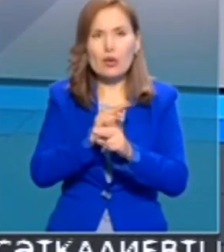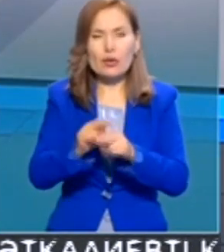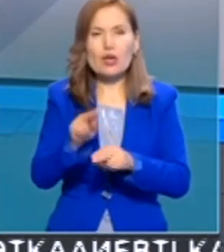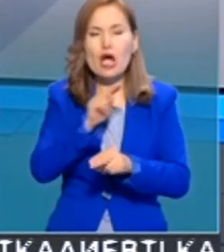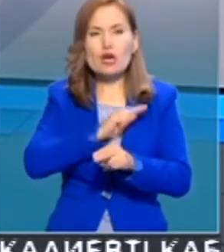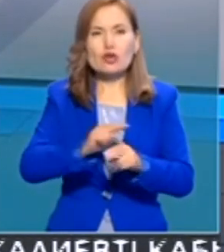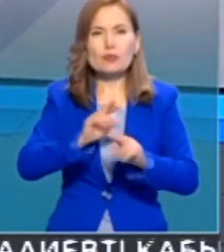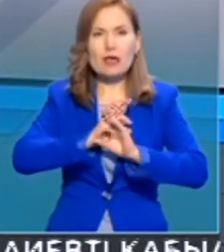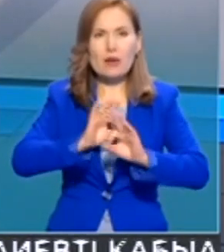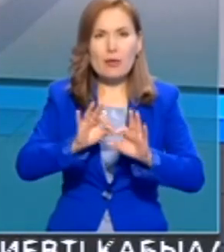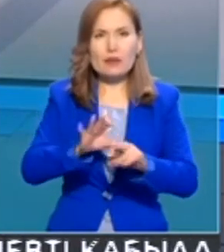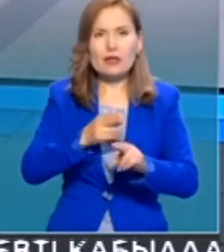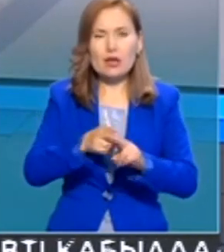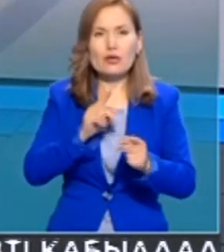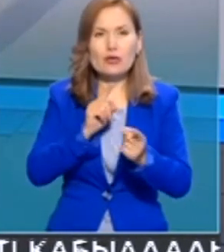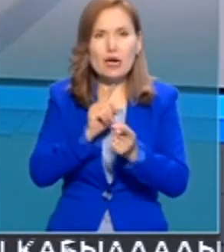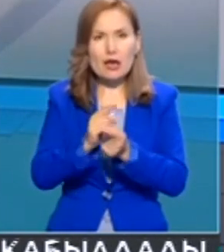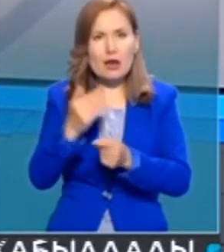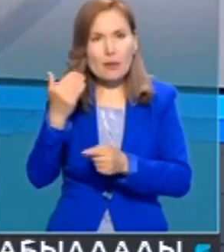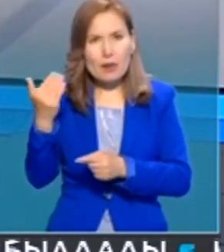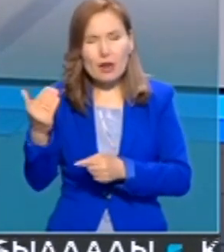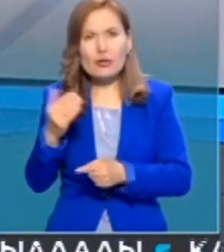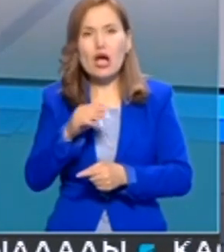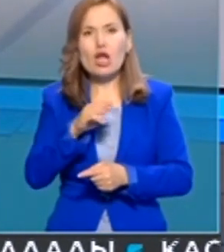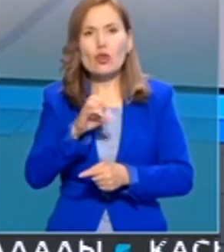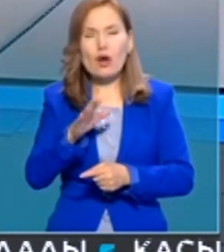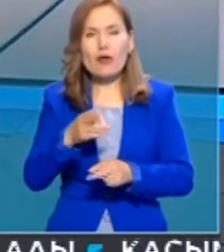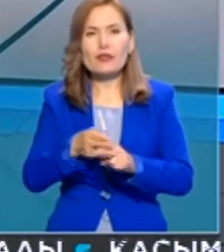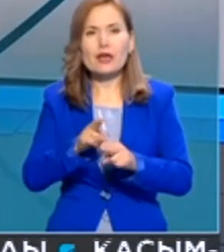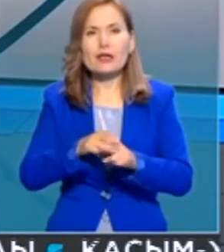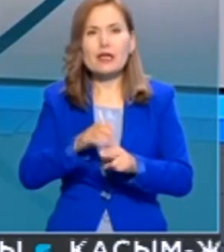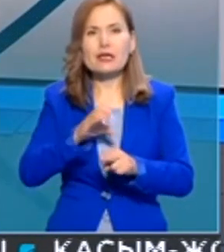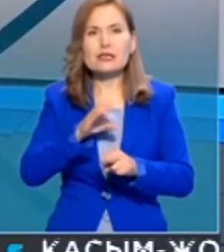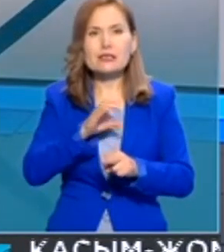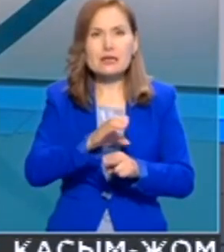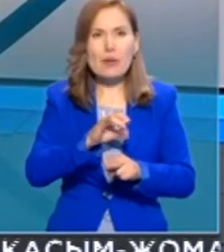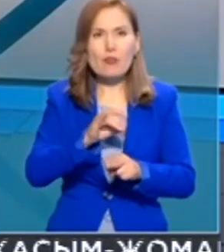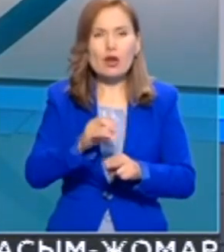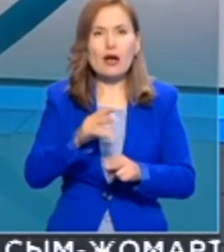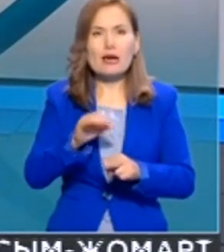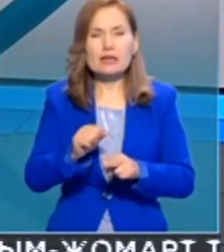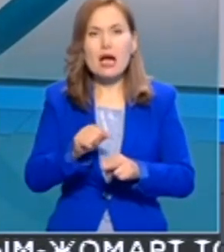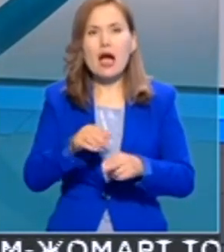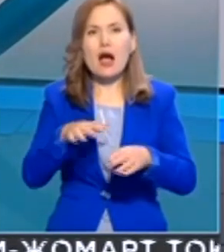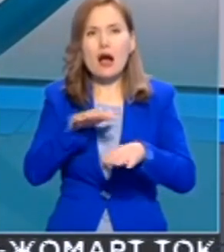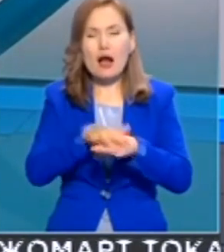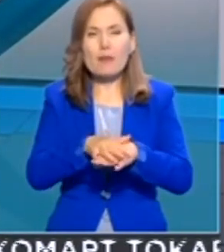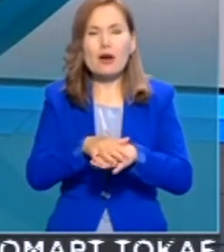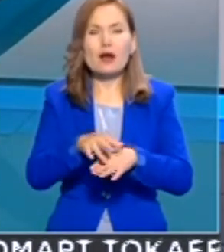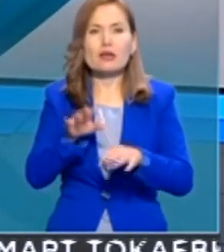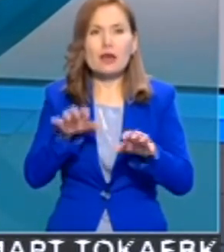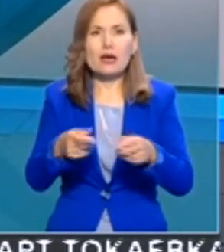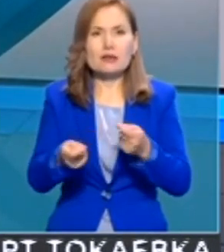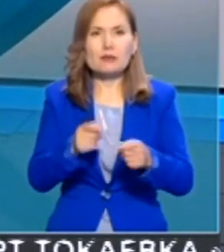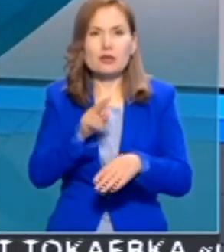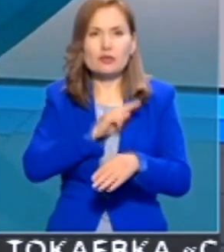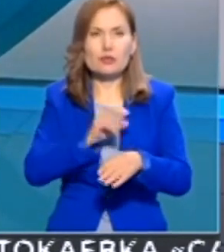жұмыстары барысын баяндады. Кездесу соңында Қасым-Жомарт Тоқаев Самұрық-қазына компаниясының қызметіне қатысты бірқатар тапсырма берді.